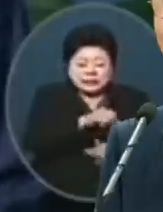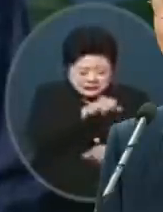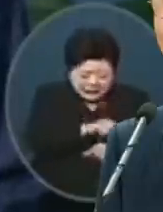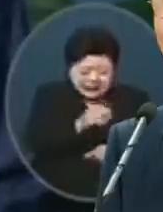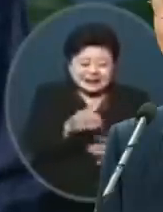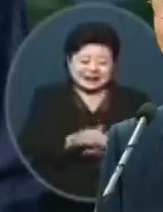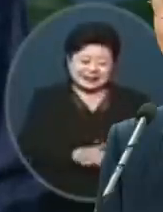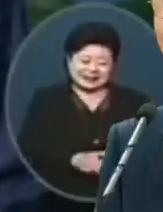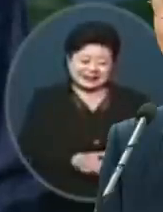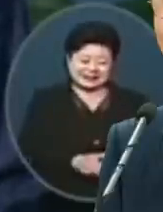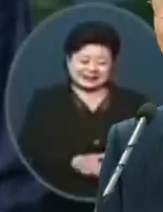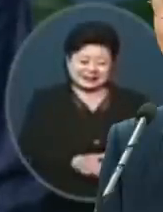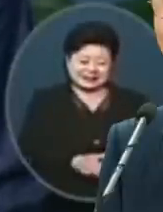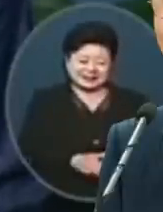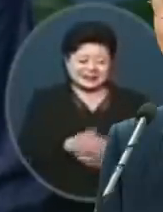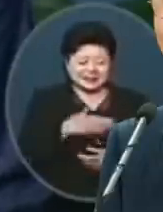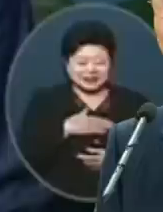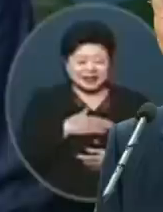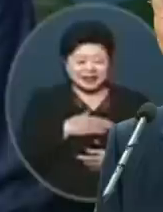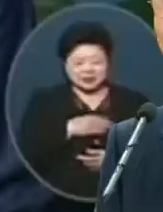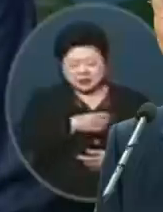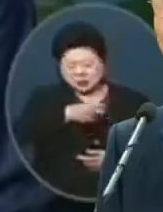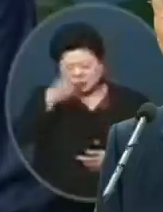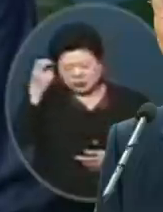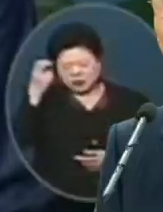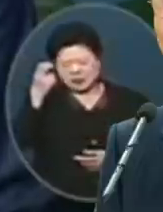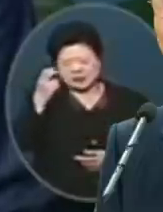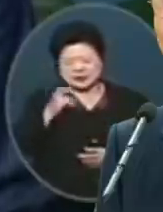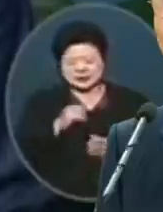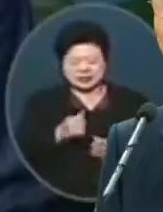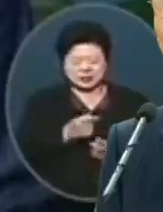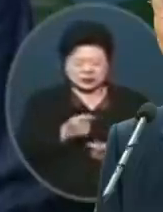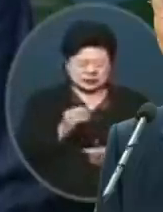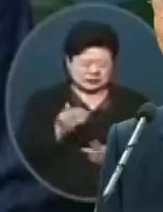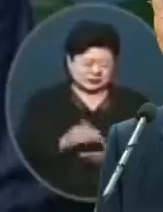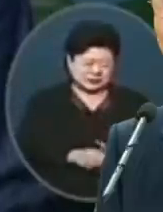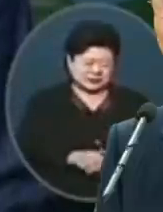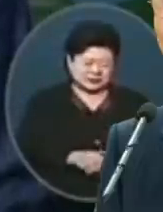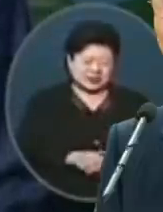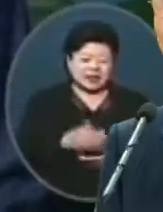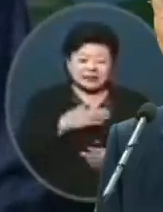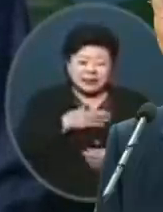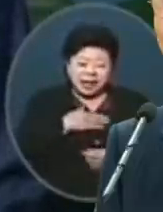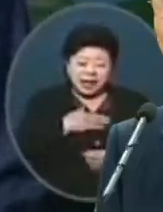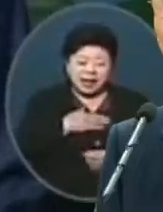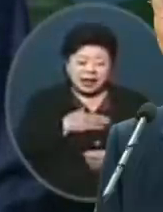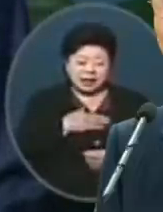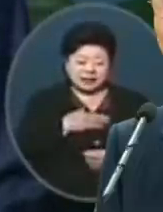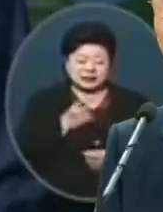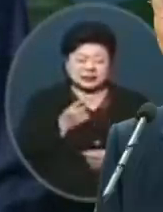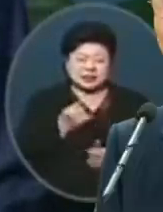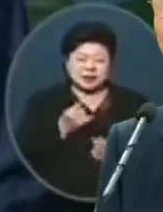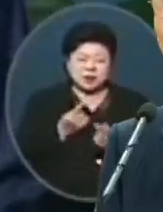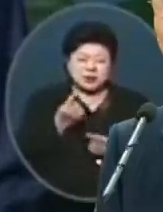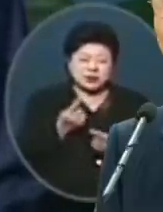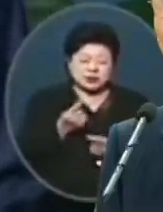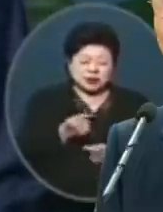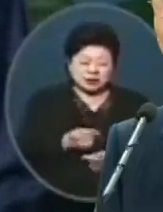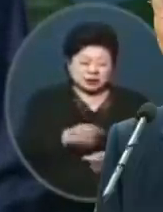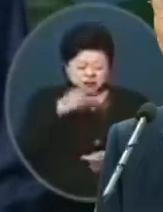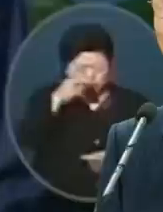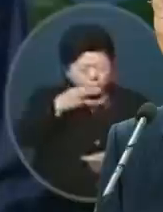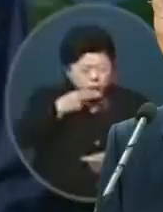되는 것입니다. 나는 잘났습니다. 저 사람보다 잘났습니다. 나는 술도 안